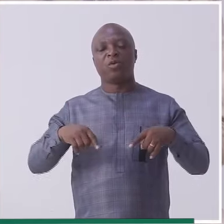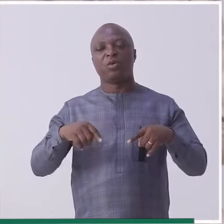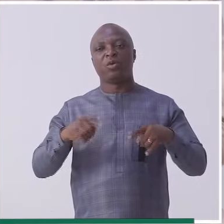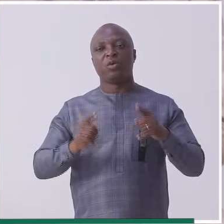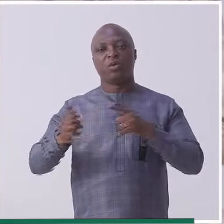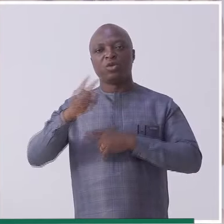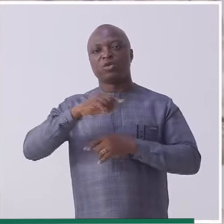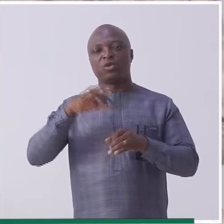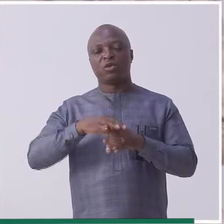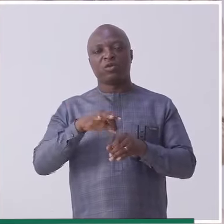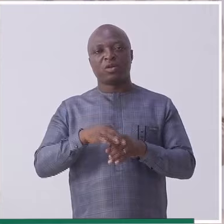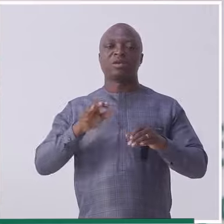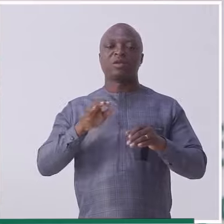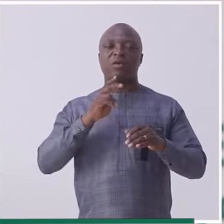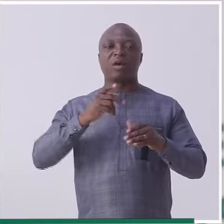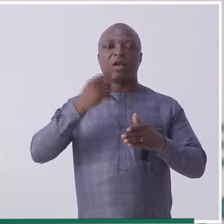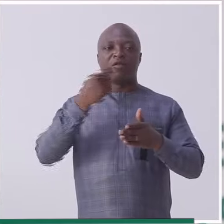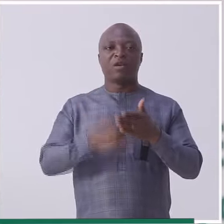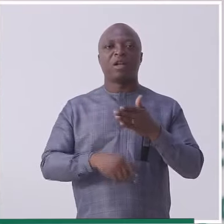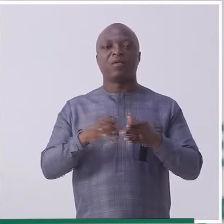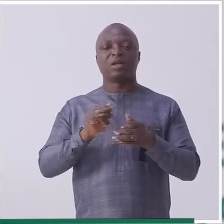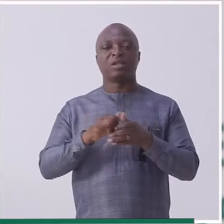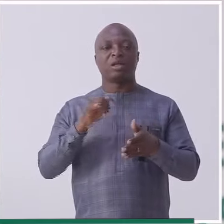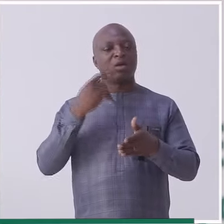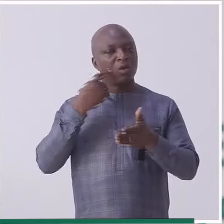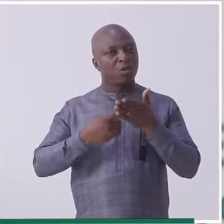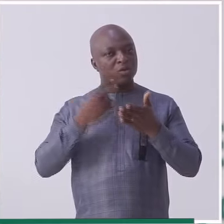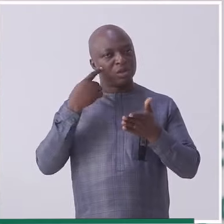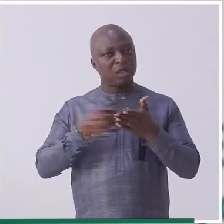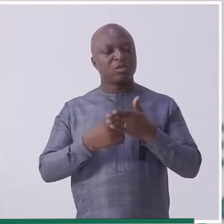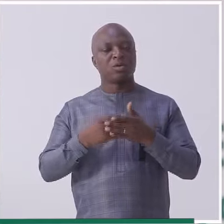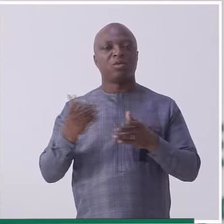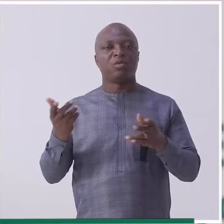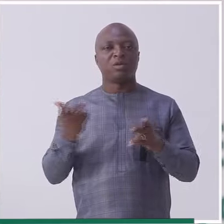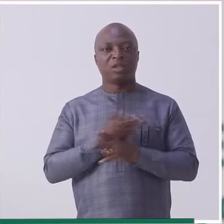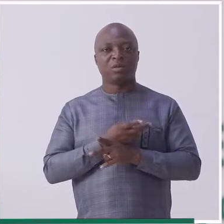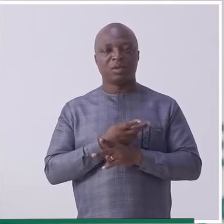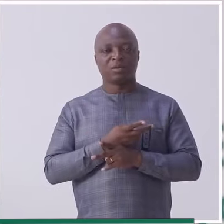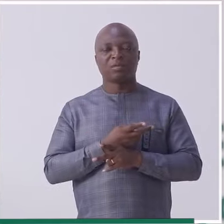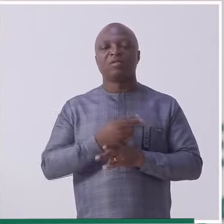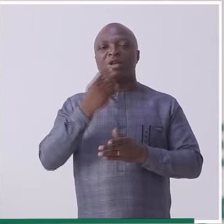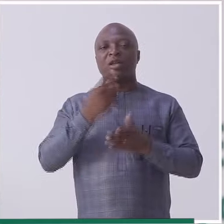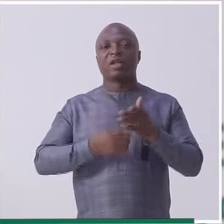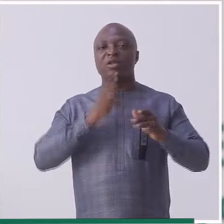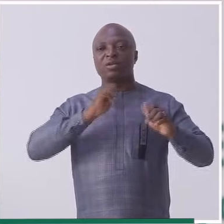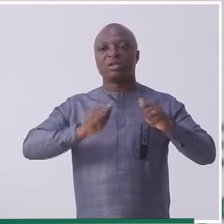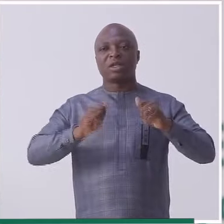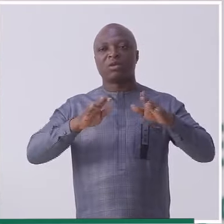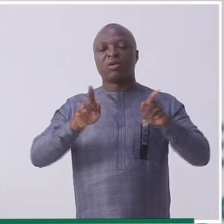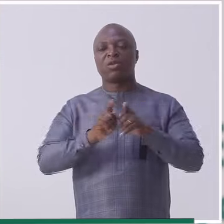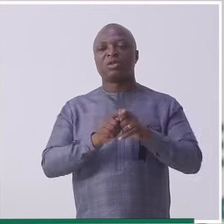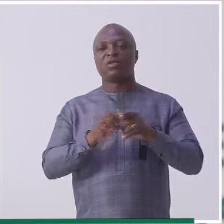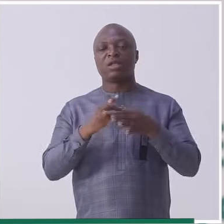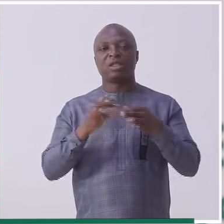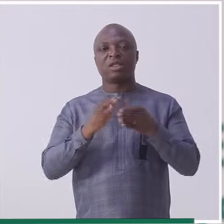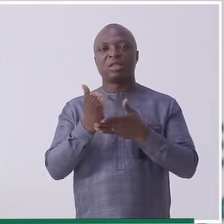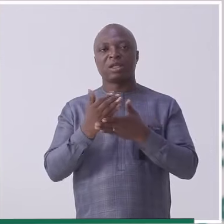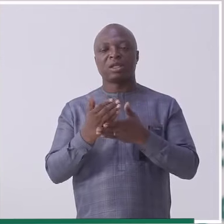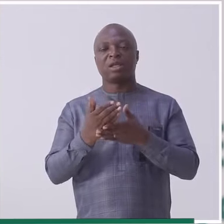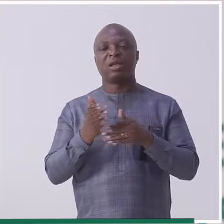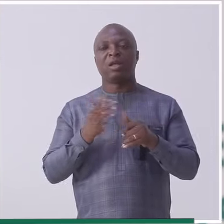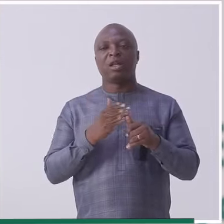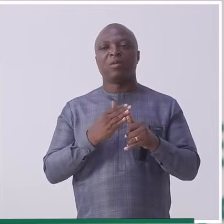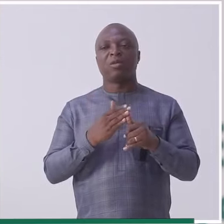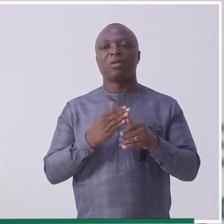pour émettre un vote valable dans le cadre de ces consultations multiples. Quels sont ces acteurs? Je vais en citer quelques-uns. Les premiers,